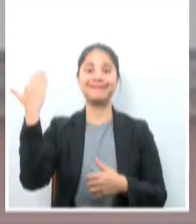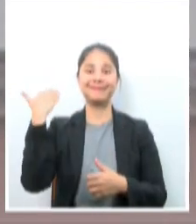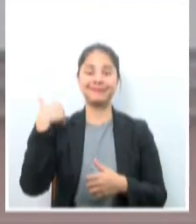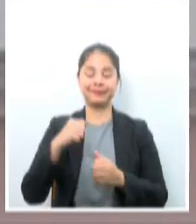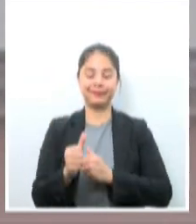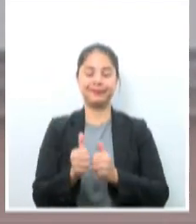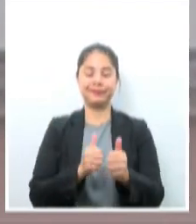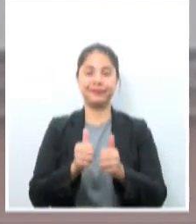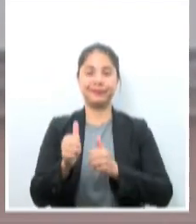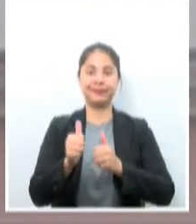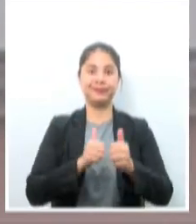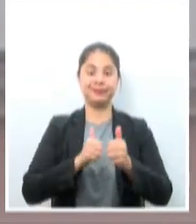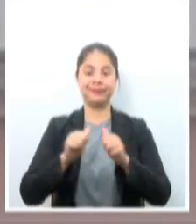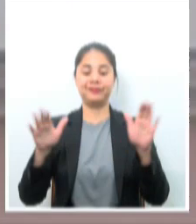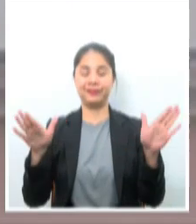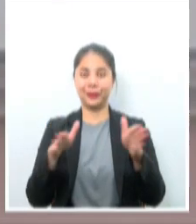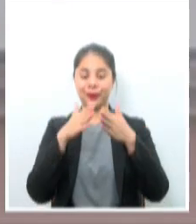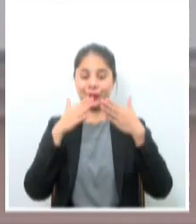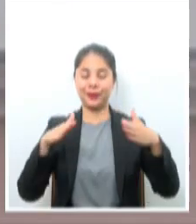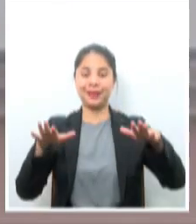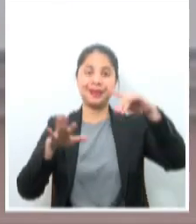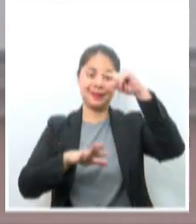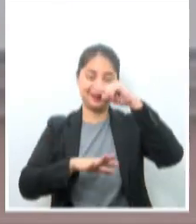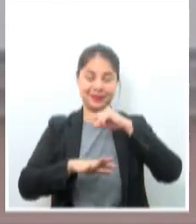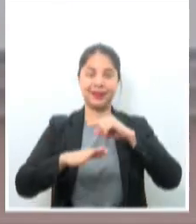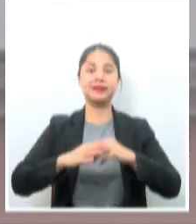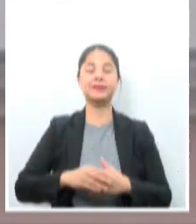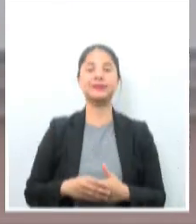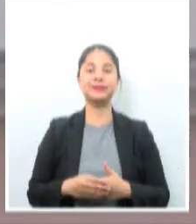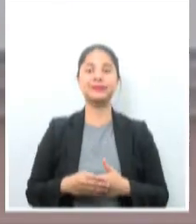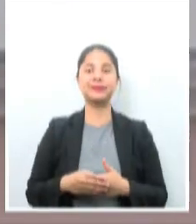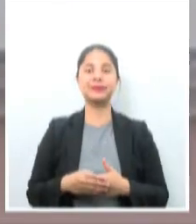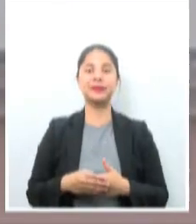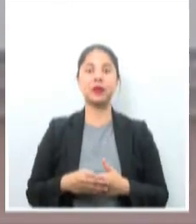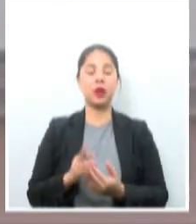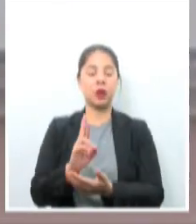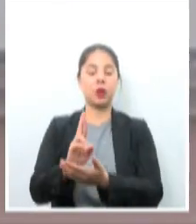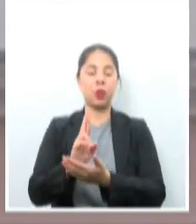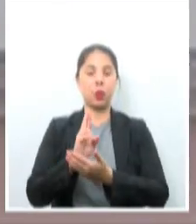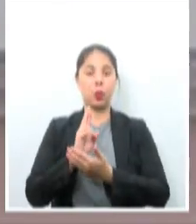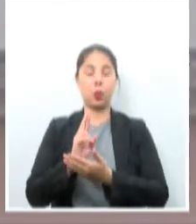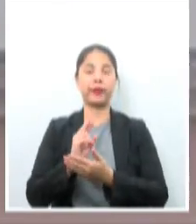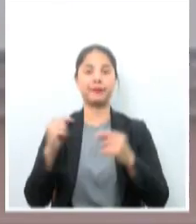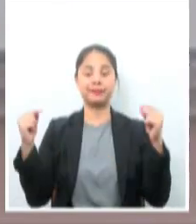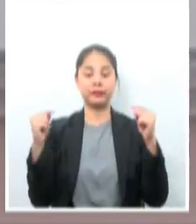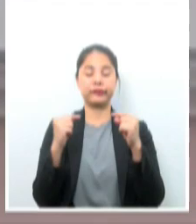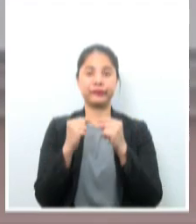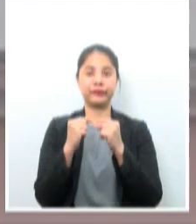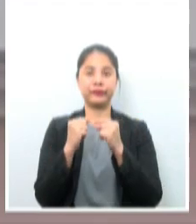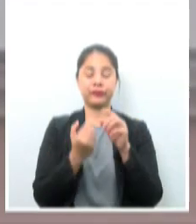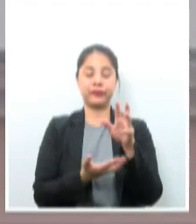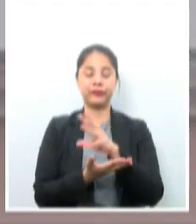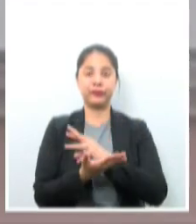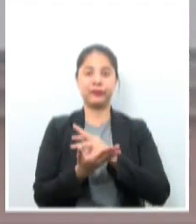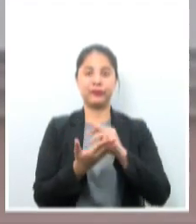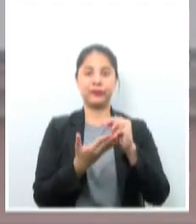แข่งขันดนตรีไทยระดับนักเรียนภาคตะวันออกชิงถ้วยพระราชทานที่จัดขึ้นที่มหาวิทยา